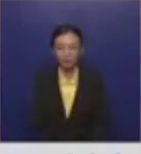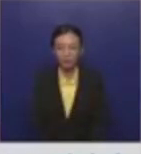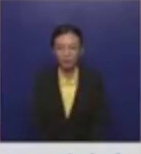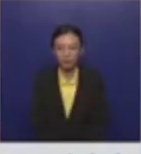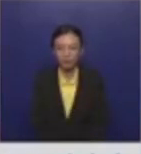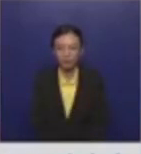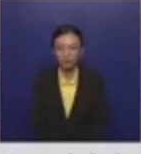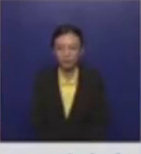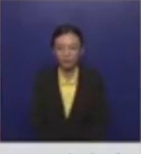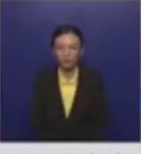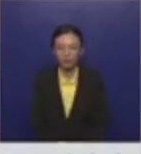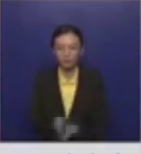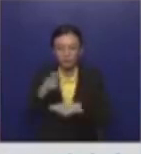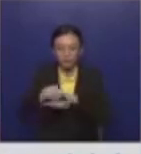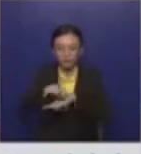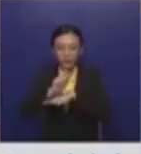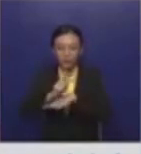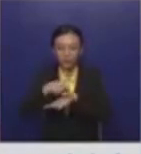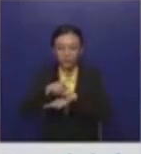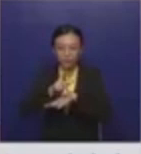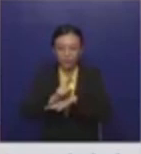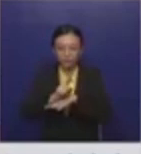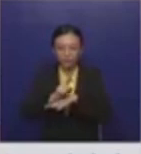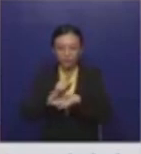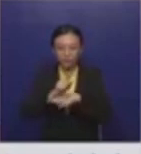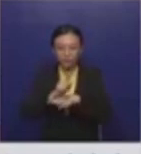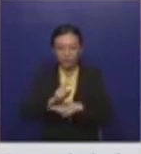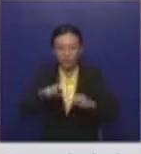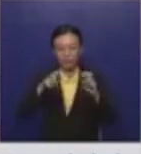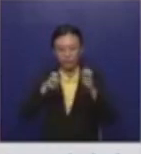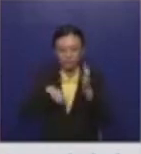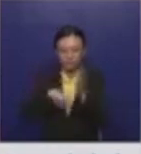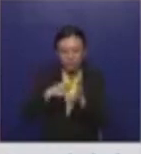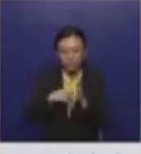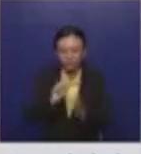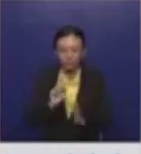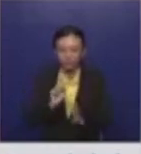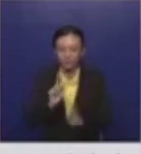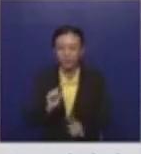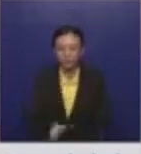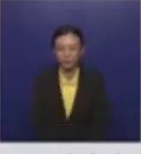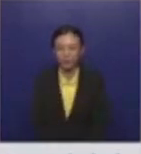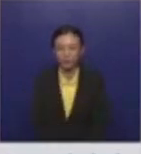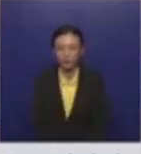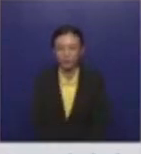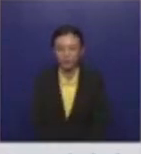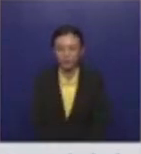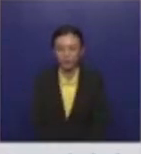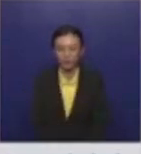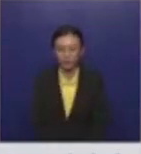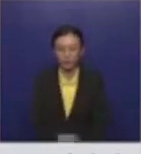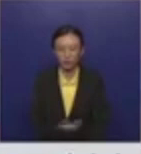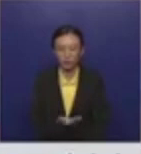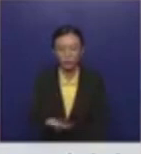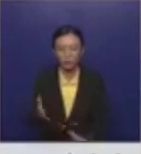ท่านท่านที่เคารพครับโดยหลักการและเหตุผลเนี่ยผมเองต้องกราบเรียนด้วยความเคารพครับโดยรวมเนี่ยผมเห็นด้วยอ